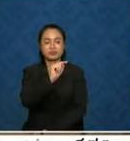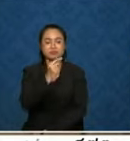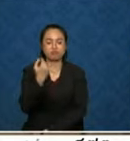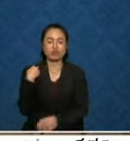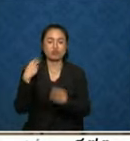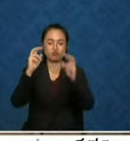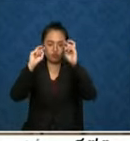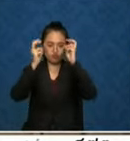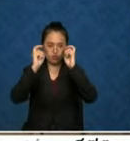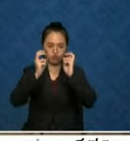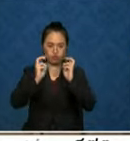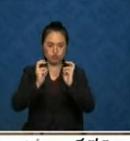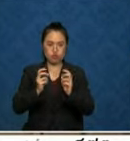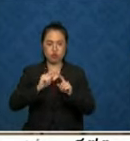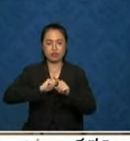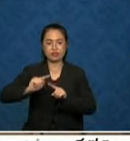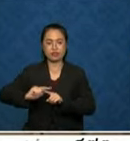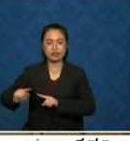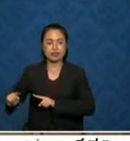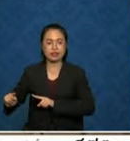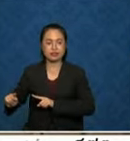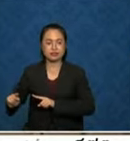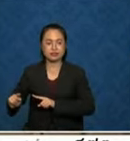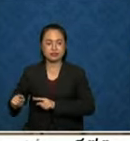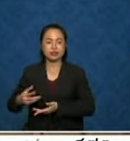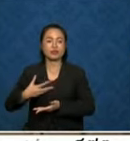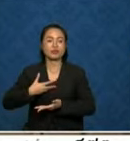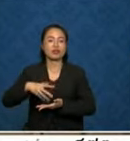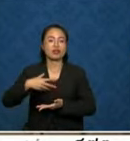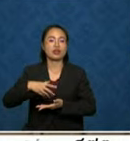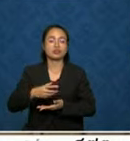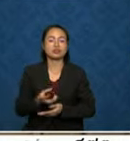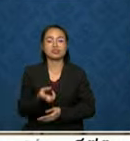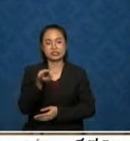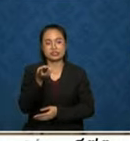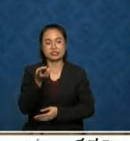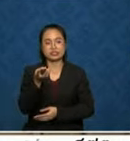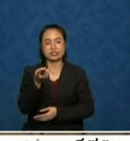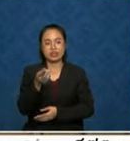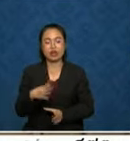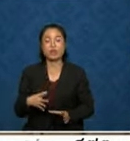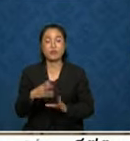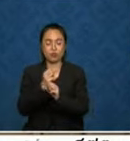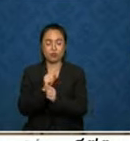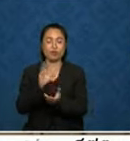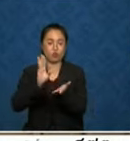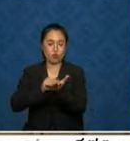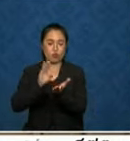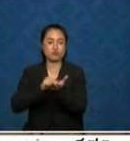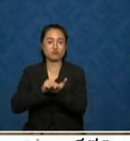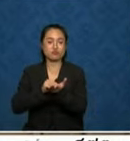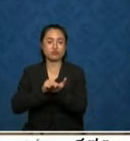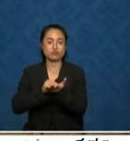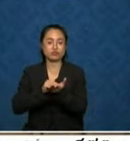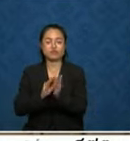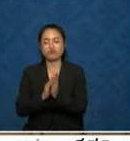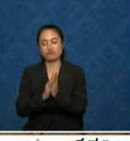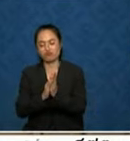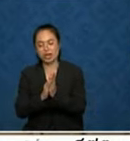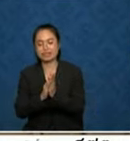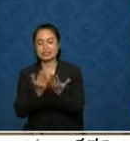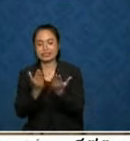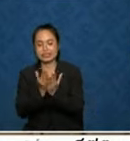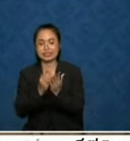ฎีนะคะแต่ดิฉันจะขออนุญาตท่านประธานกล่าวถึงสักเล็กน้อยดิฉันรวบรวมมาจากนะคะหลายตำรานะ